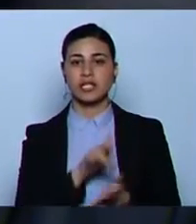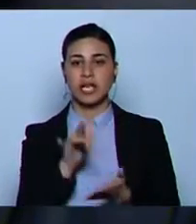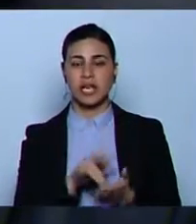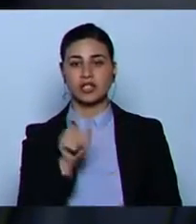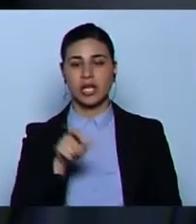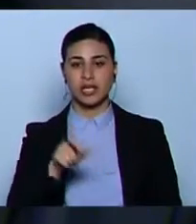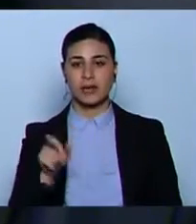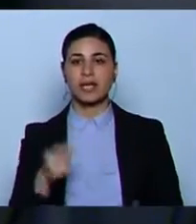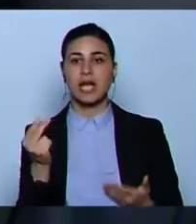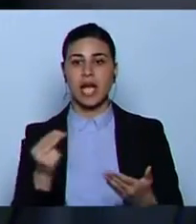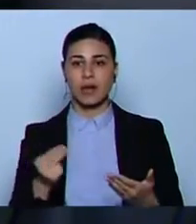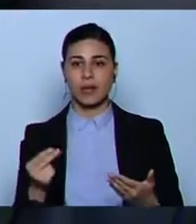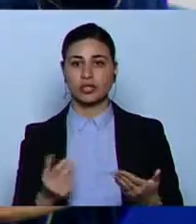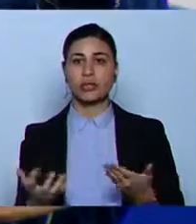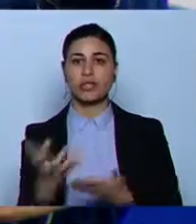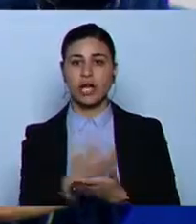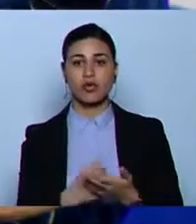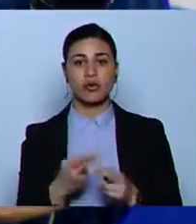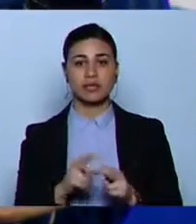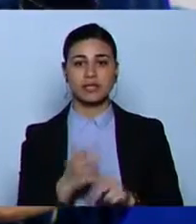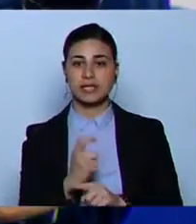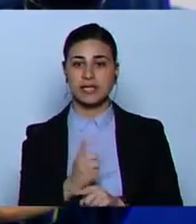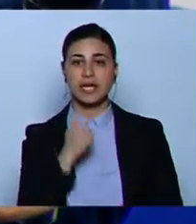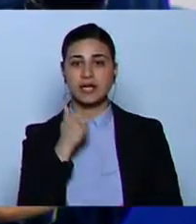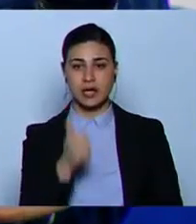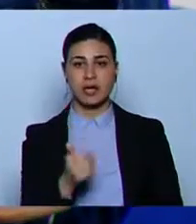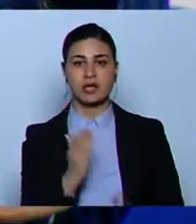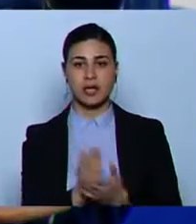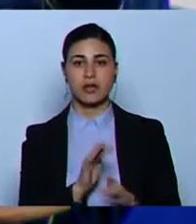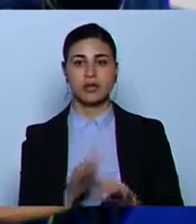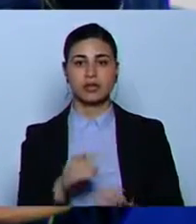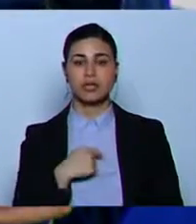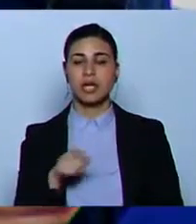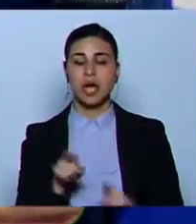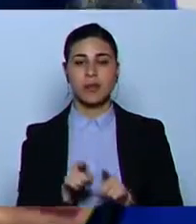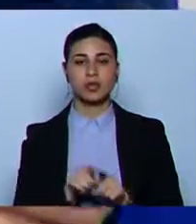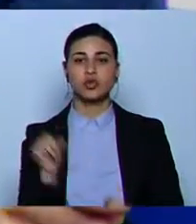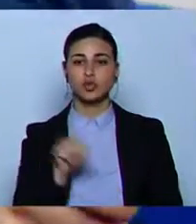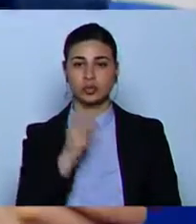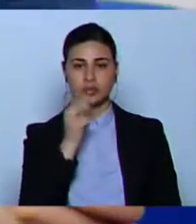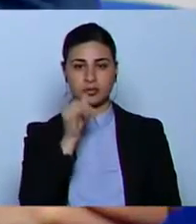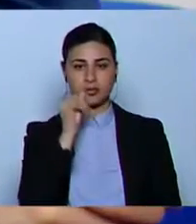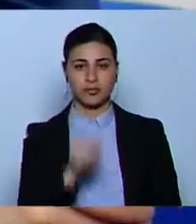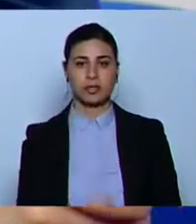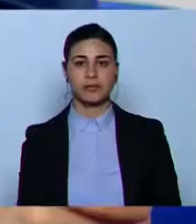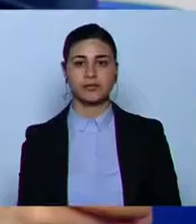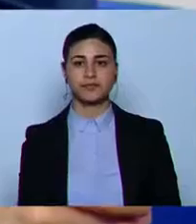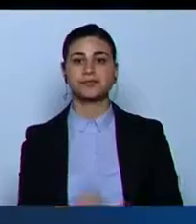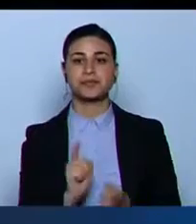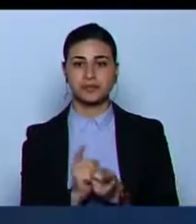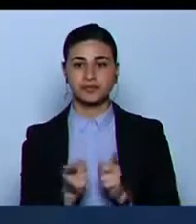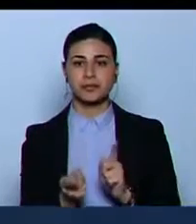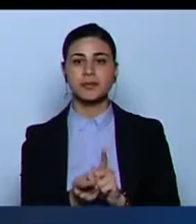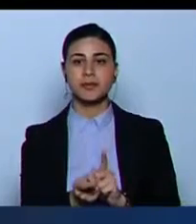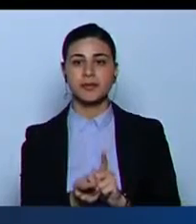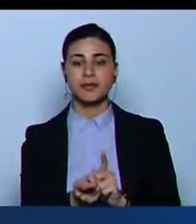მოსახლეობა ხელმოწერებს აგროვებს, ეს საკმაოდ კარგი და წასახალისებელი პროცესია. მე ამაში ვერანაირ ნეგატივს ვერ ხედავ. პირიქით,